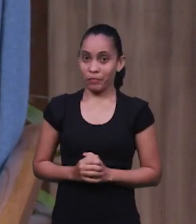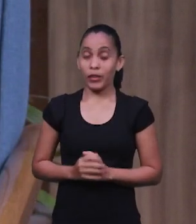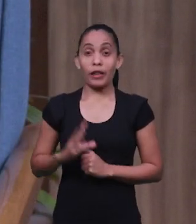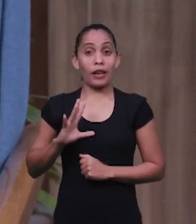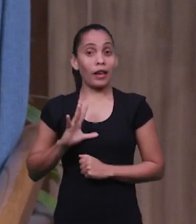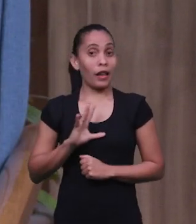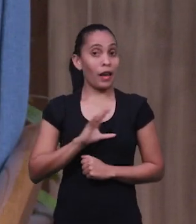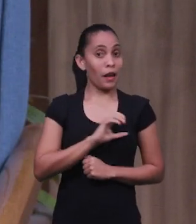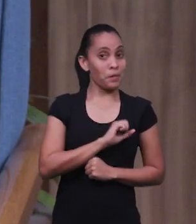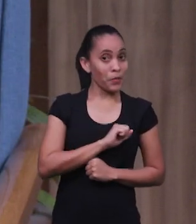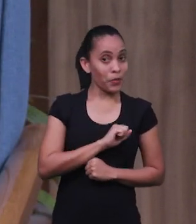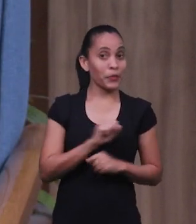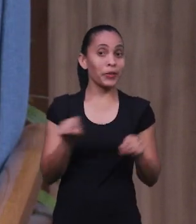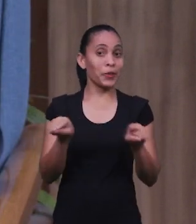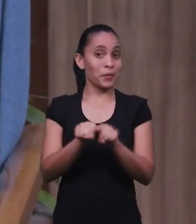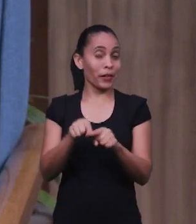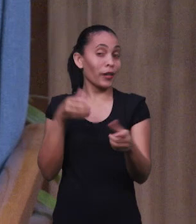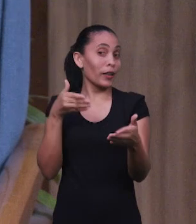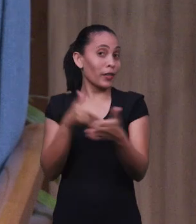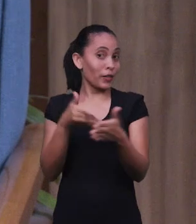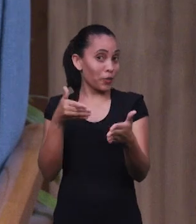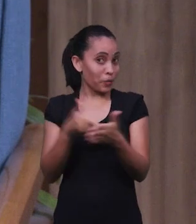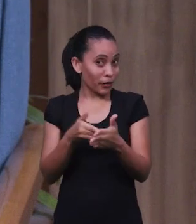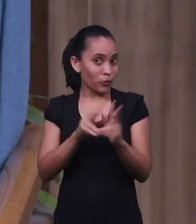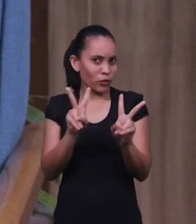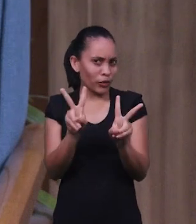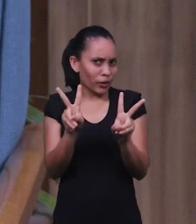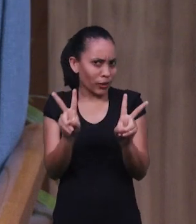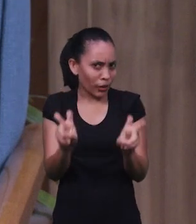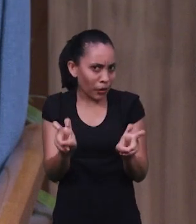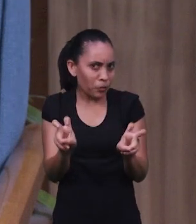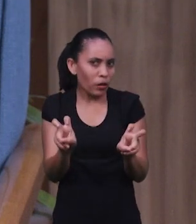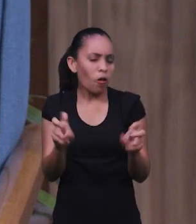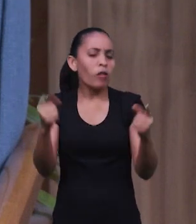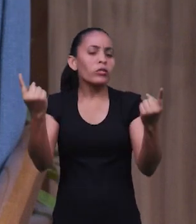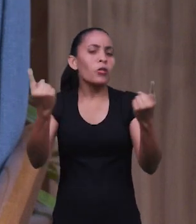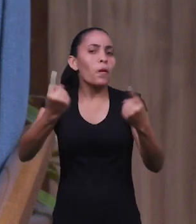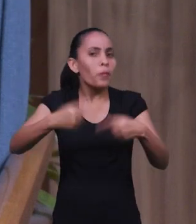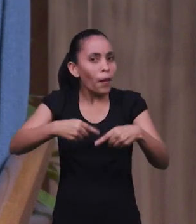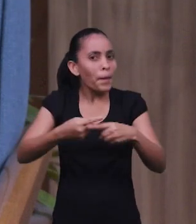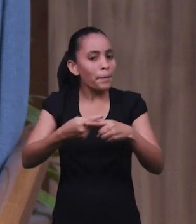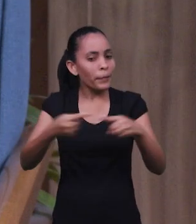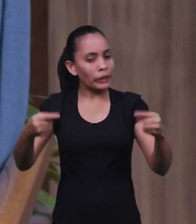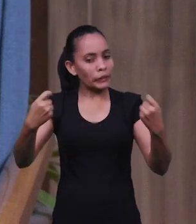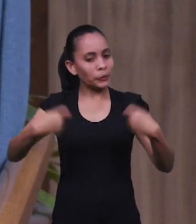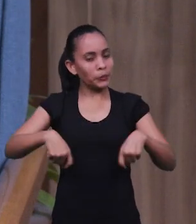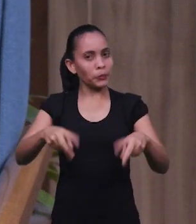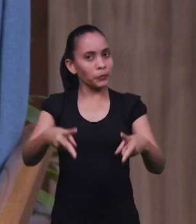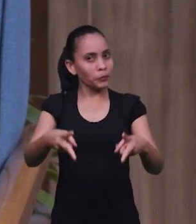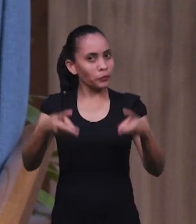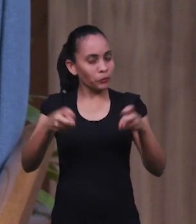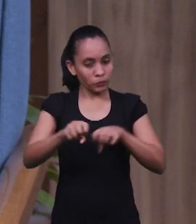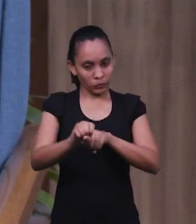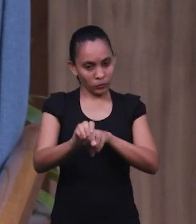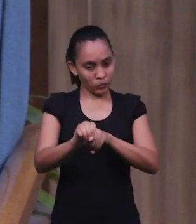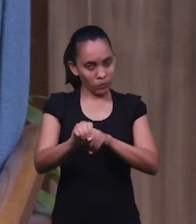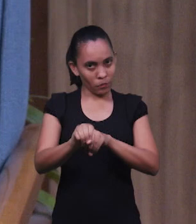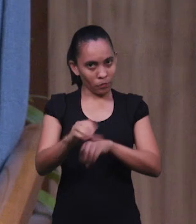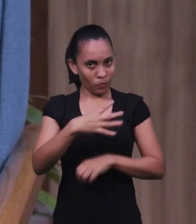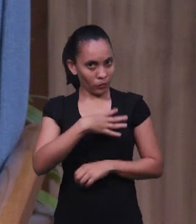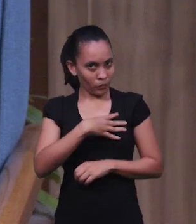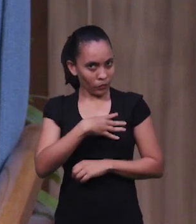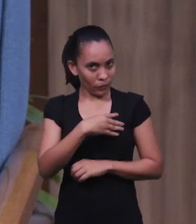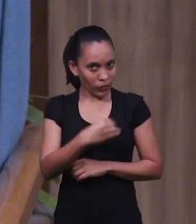Amour et limite. Deux thèmes qui, d'abord, ils s'opposent, mais qui doivent être observés